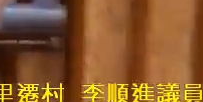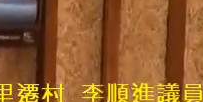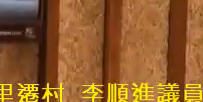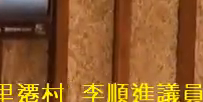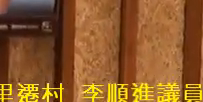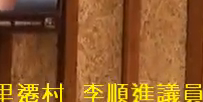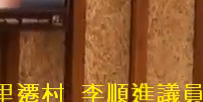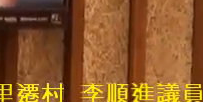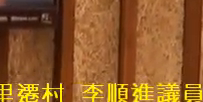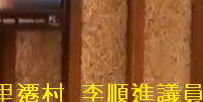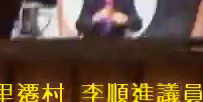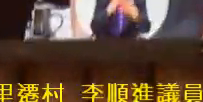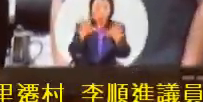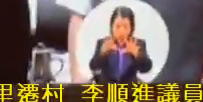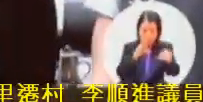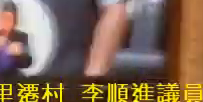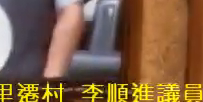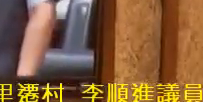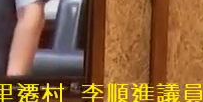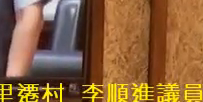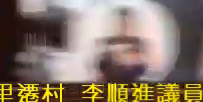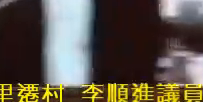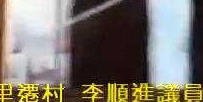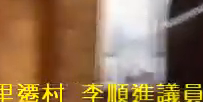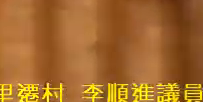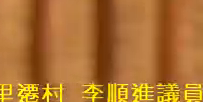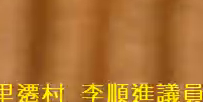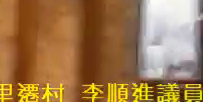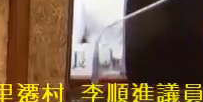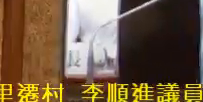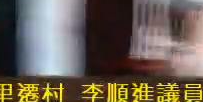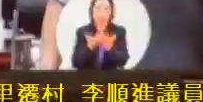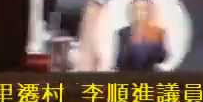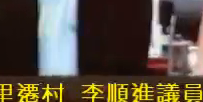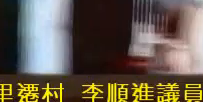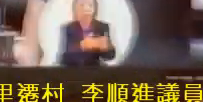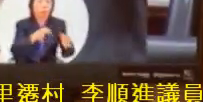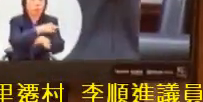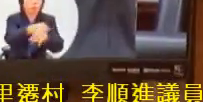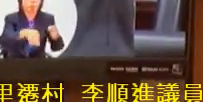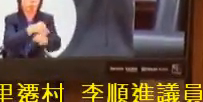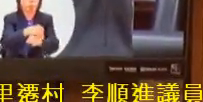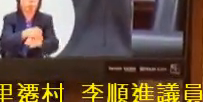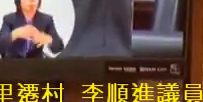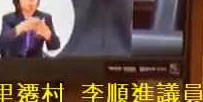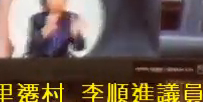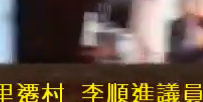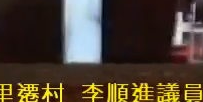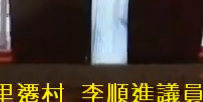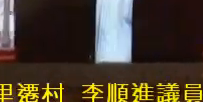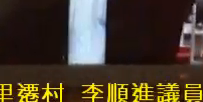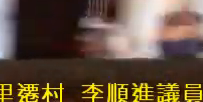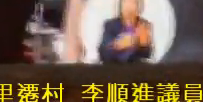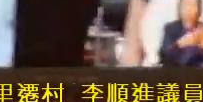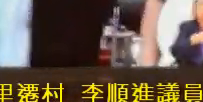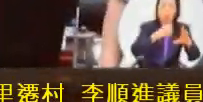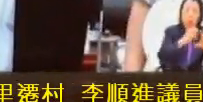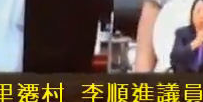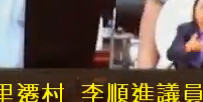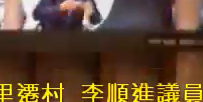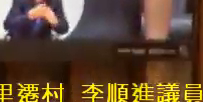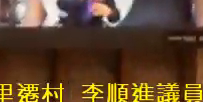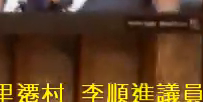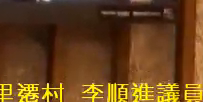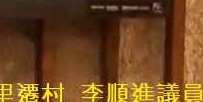这一些作业的程序，包括资料已经报到经济部工业局，那转行政院核定。那行政院